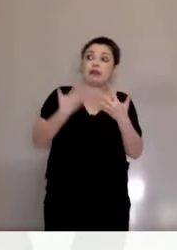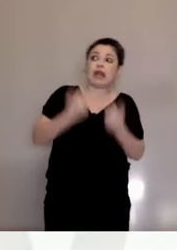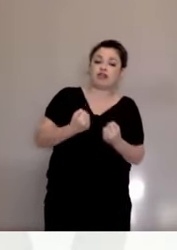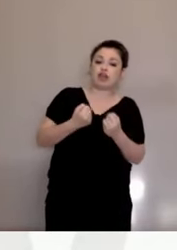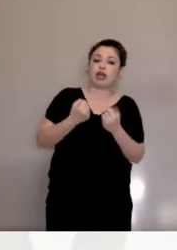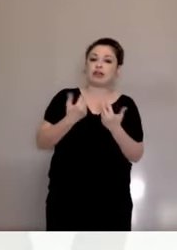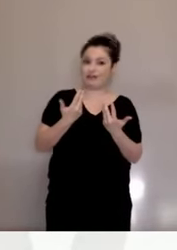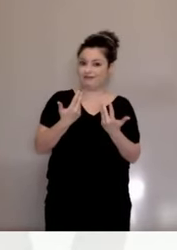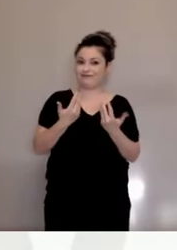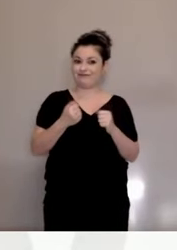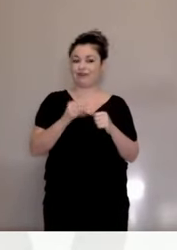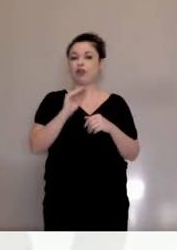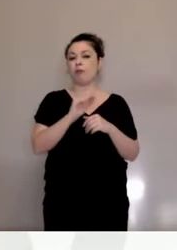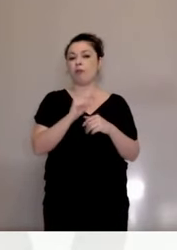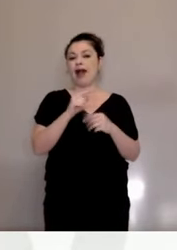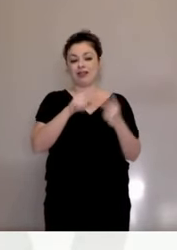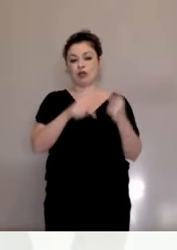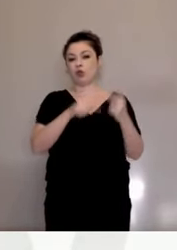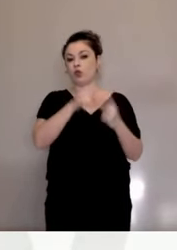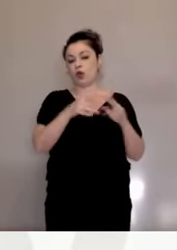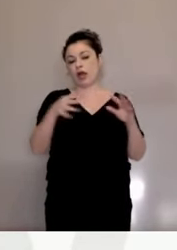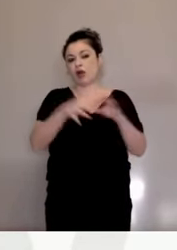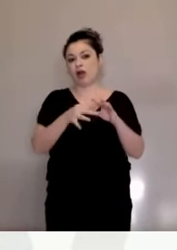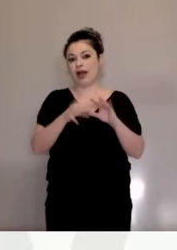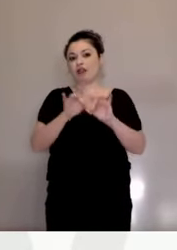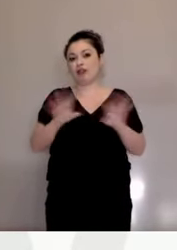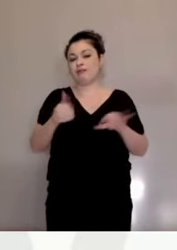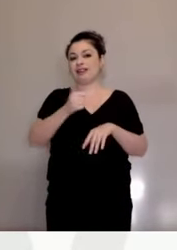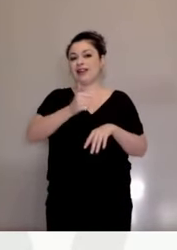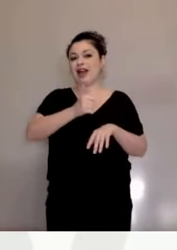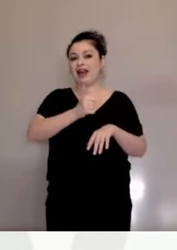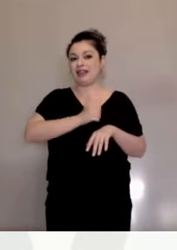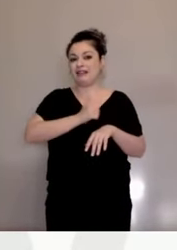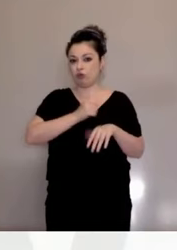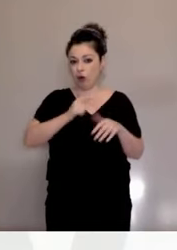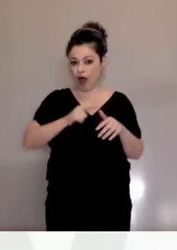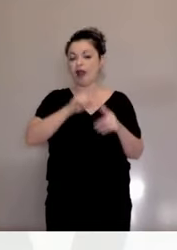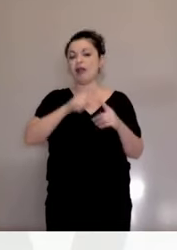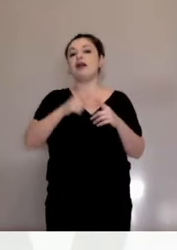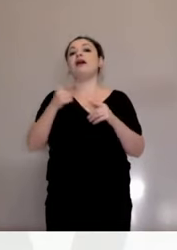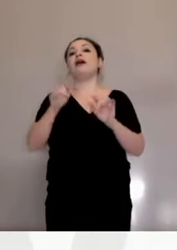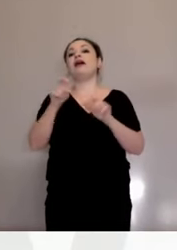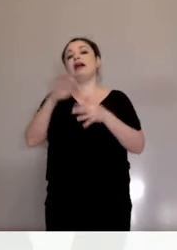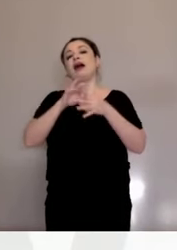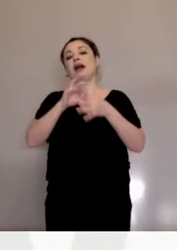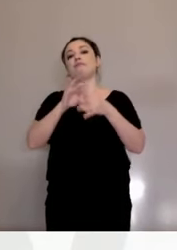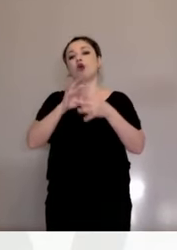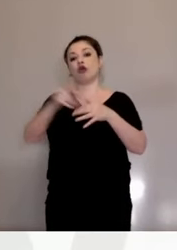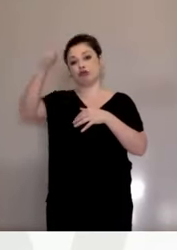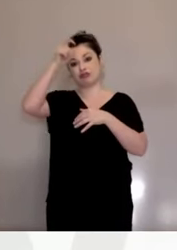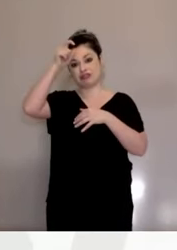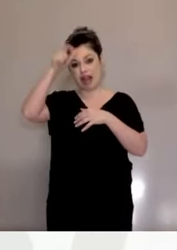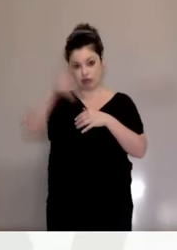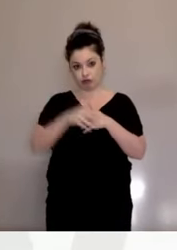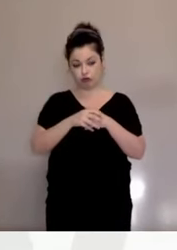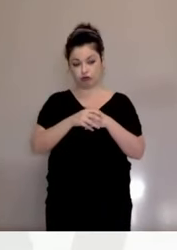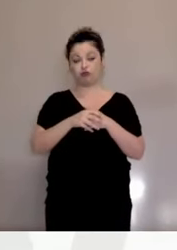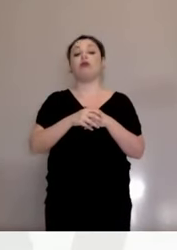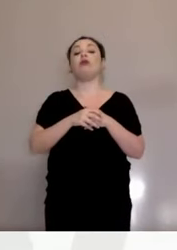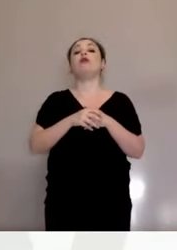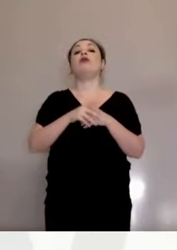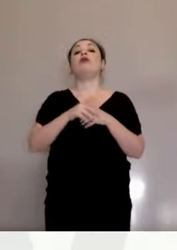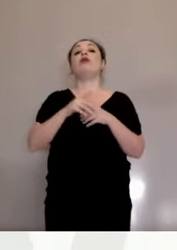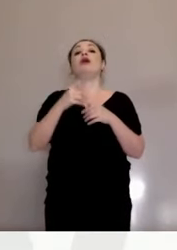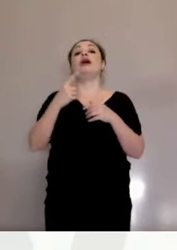Quindi due domande sul tema libertà individuale, rapporto con lo Stato e trasformazione